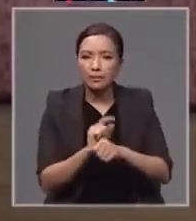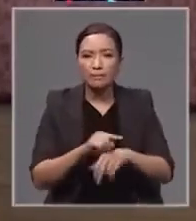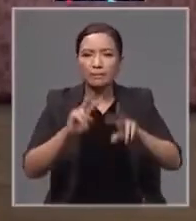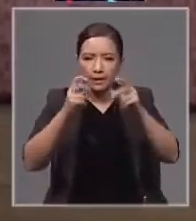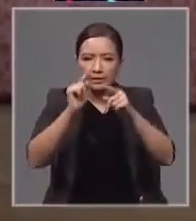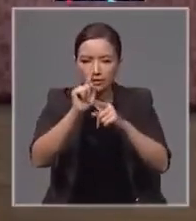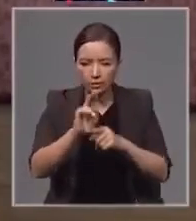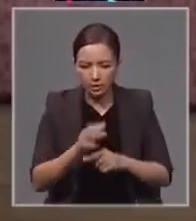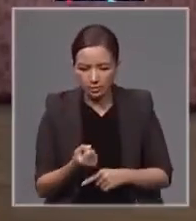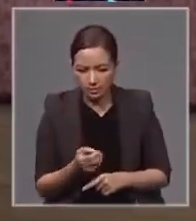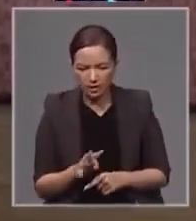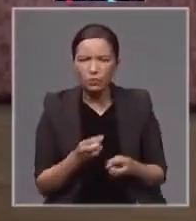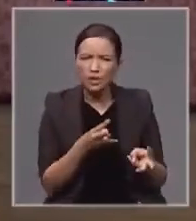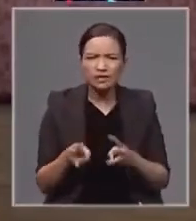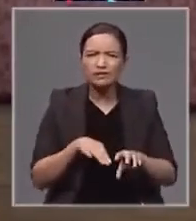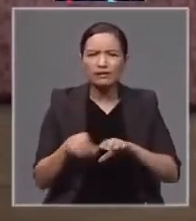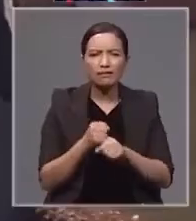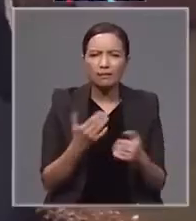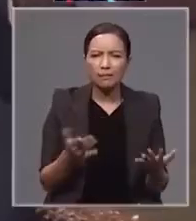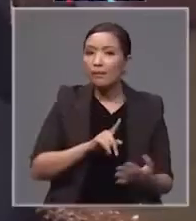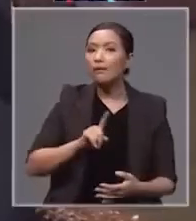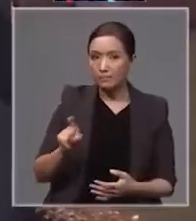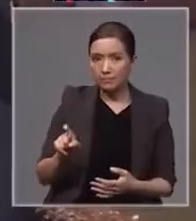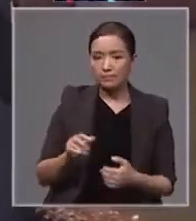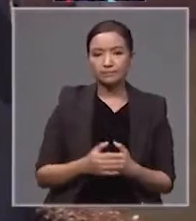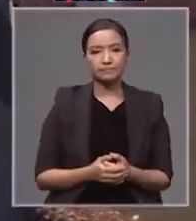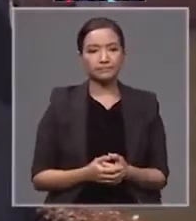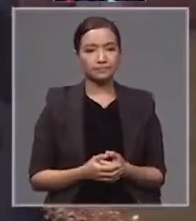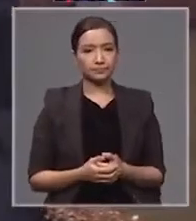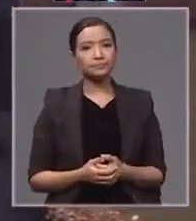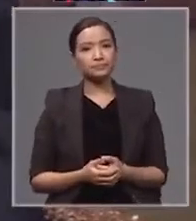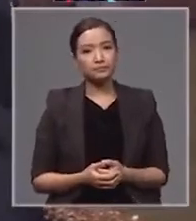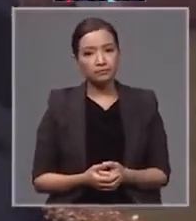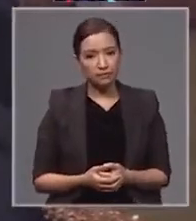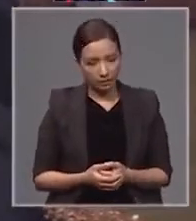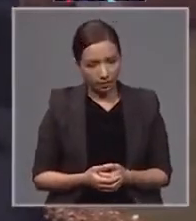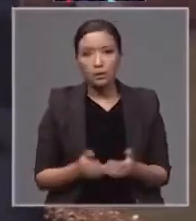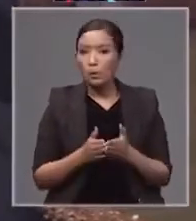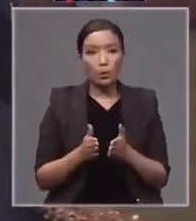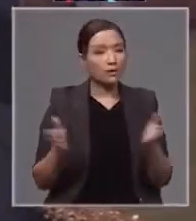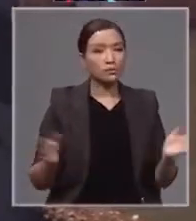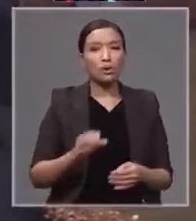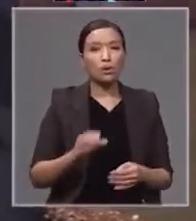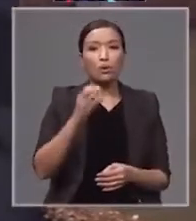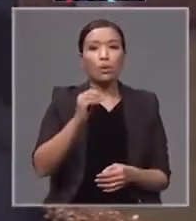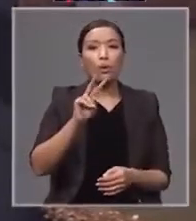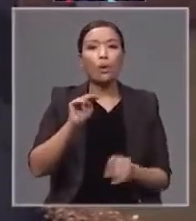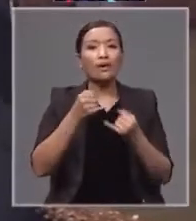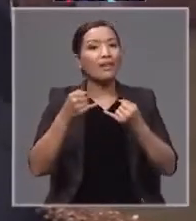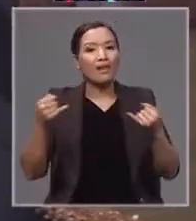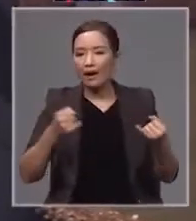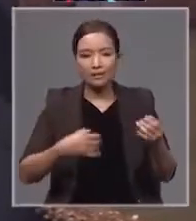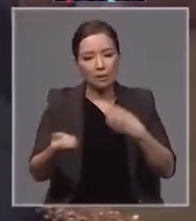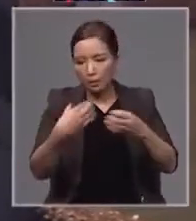1จนถึง14ประเด็น หรือมีวิธีการจัดการยังไงครับ อันดับแรกคือเวทีออนไลน์นั้นมันใหญ่สุดแล้วนะครับหมายถึงว่า แพลตฟอร์มมันเข้ามาได ้หม